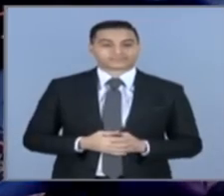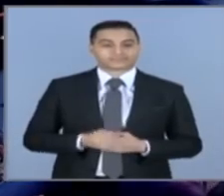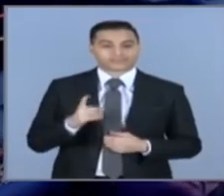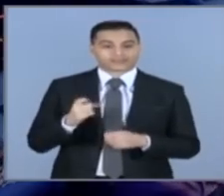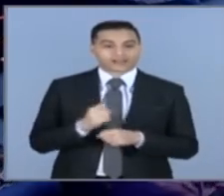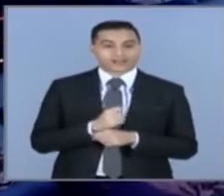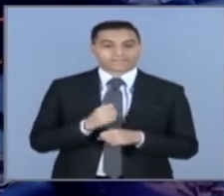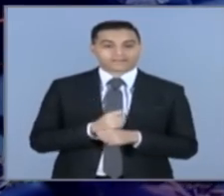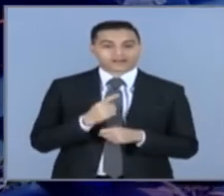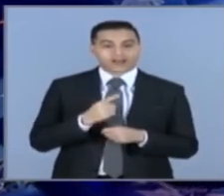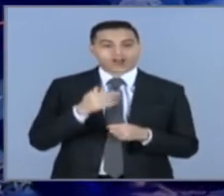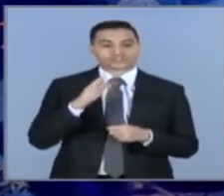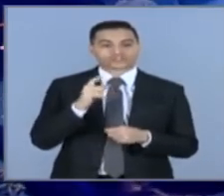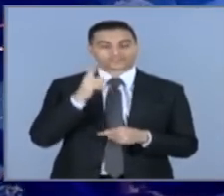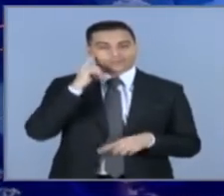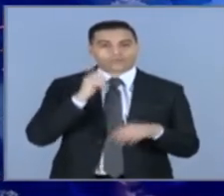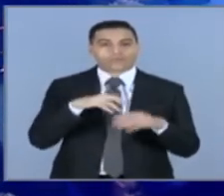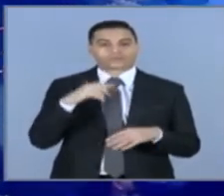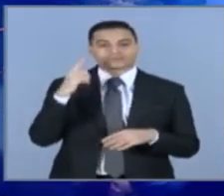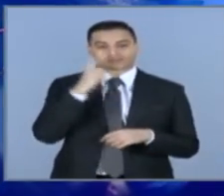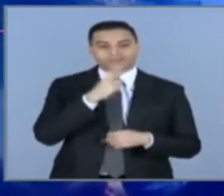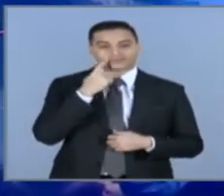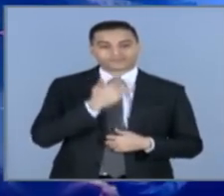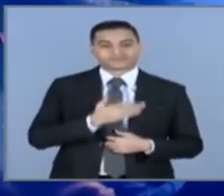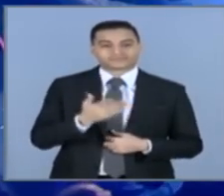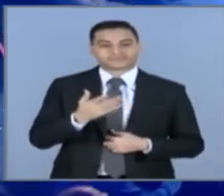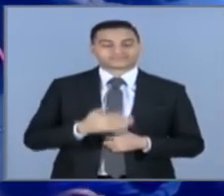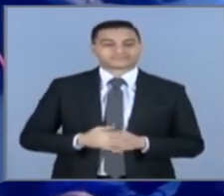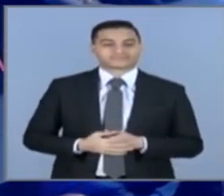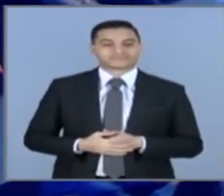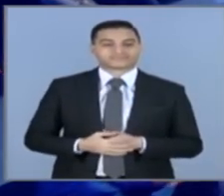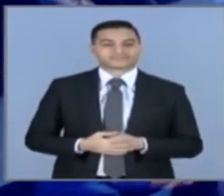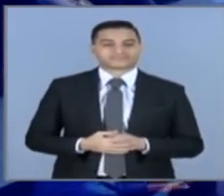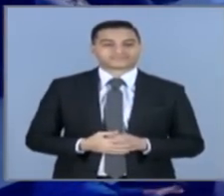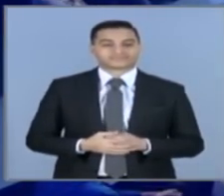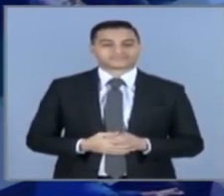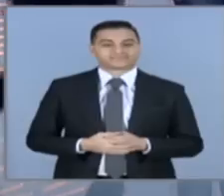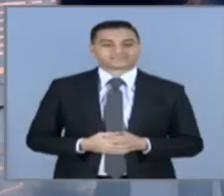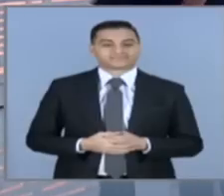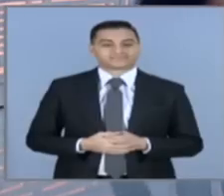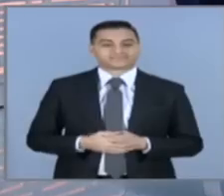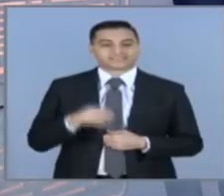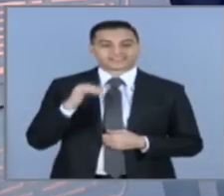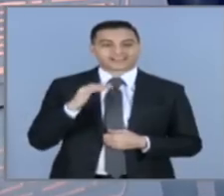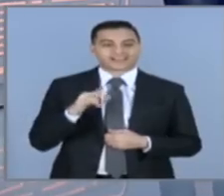كده بقى حطيت أشرف في كورنر. اتفضل